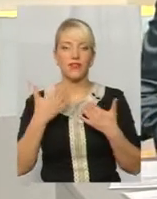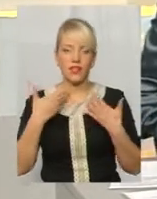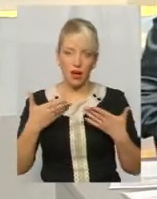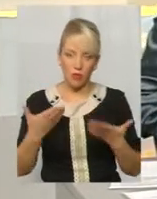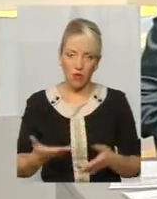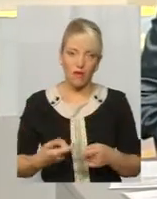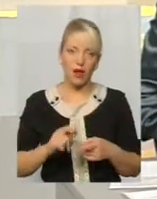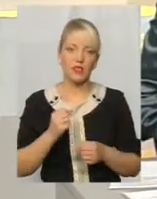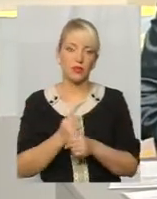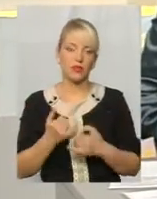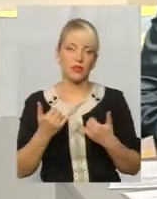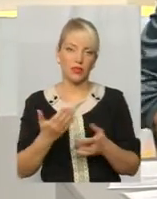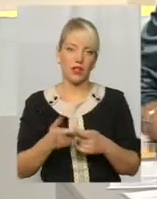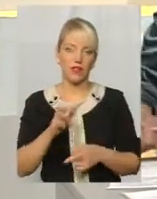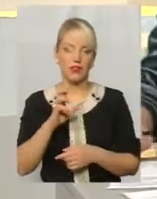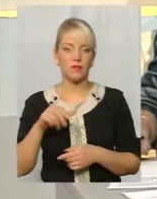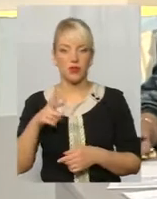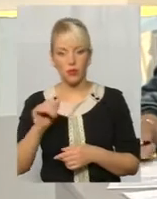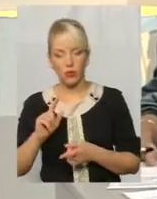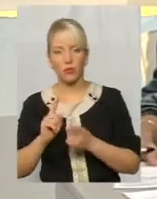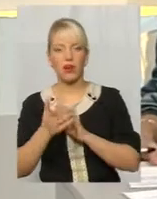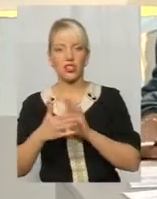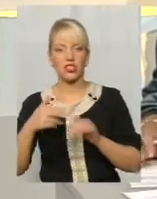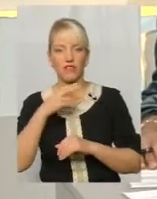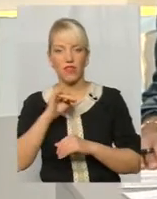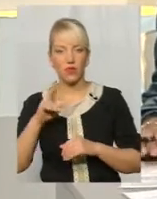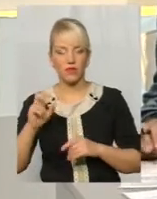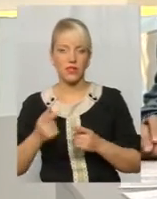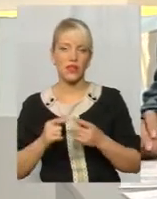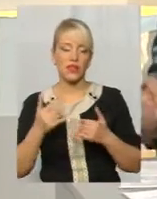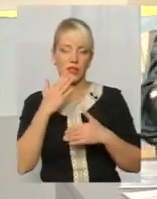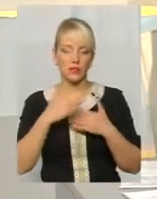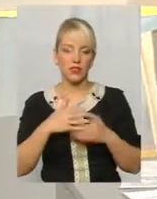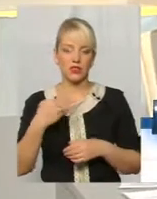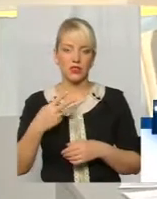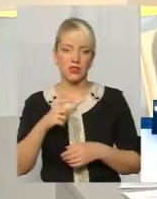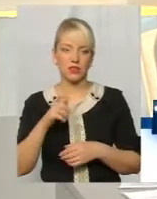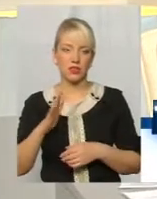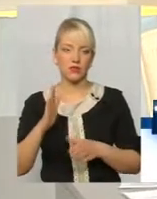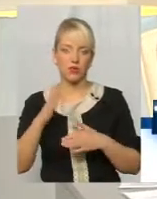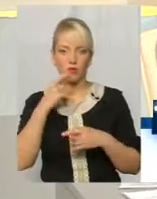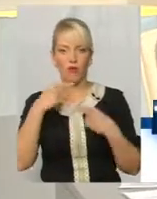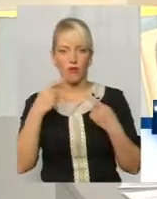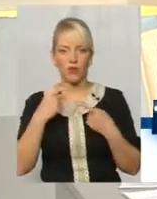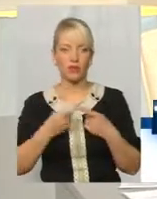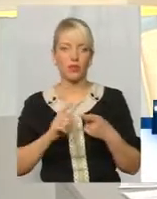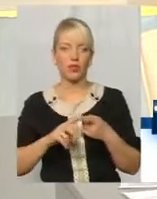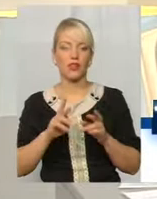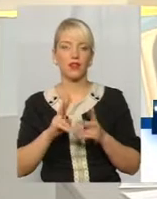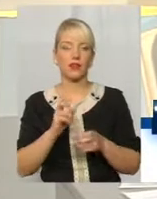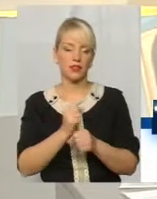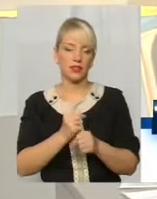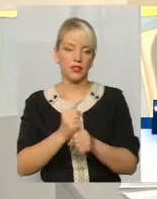Бендюк, переклад на жестову мову Оксани Фіновської. І нині у цій студії найближчих півгодини ми говоритимемо про те, як